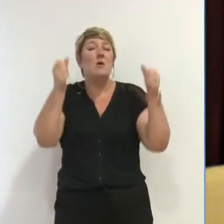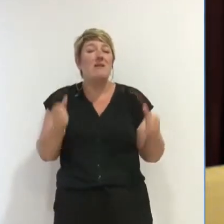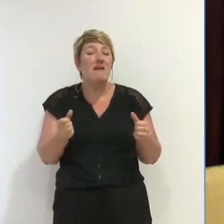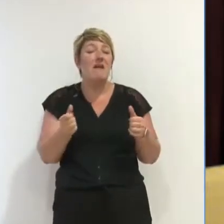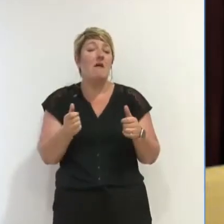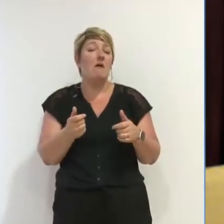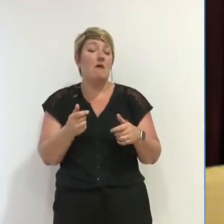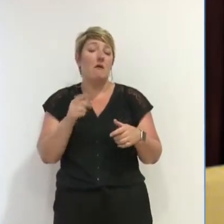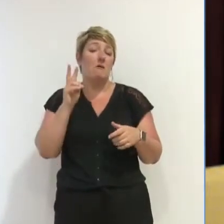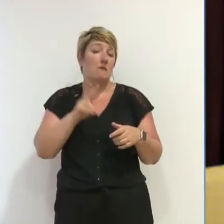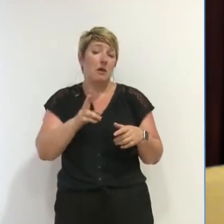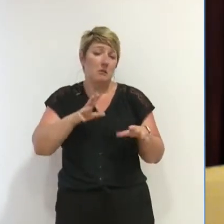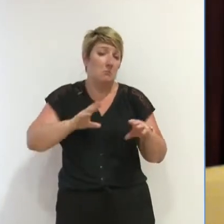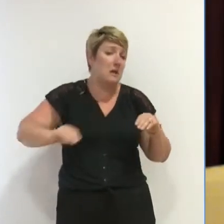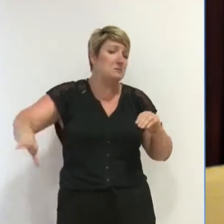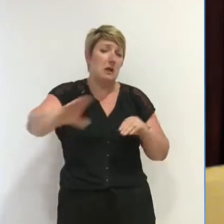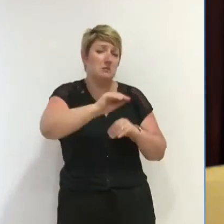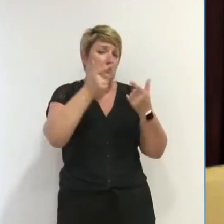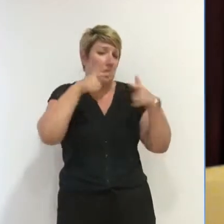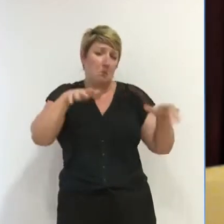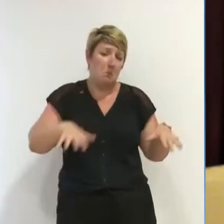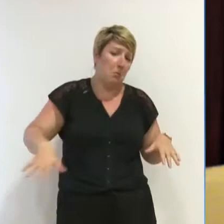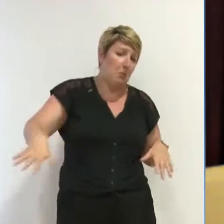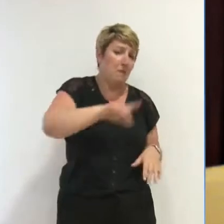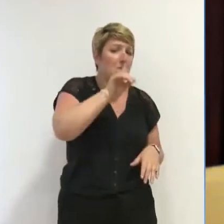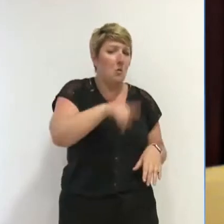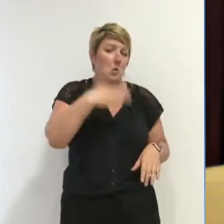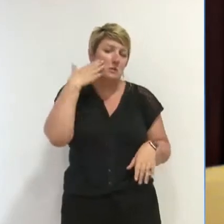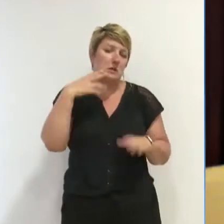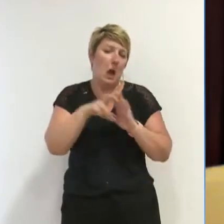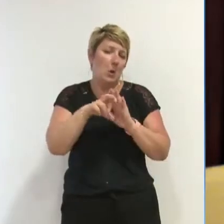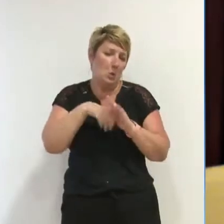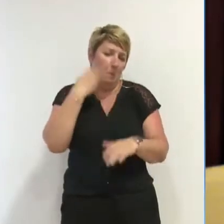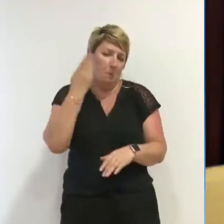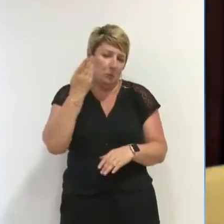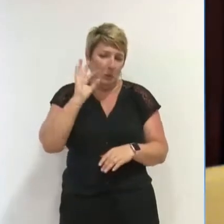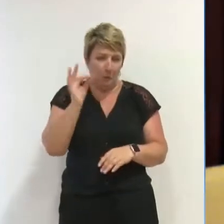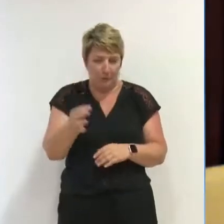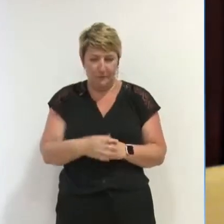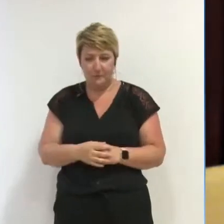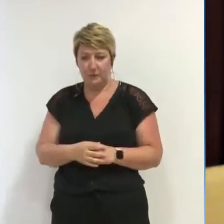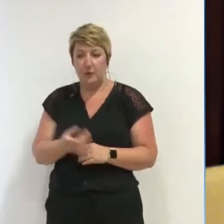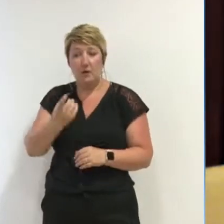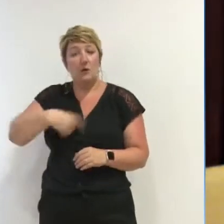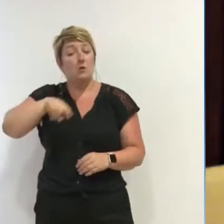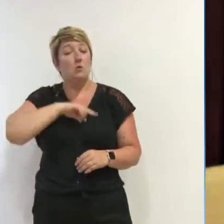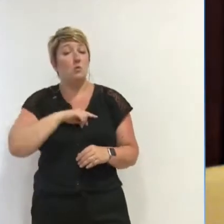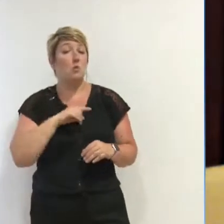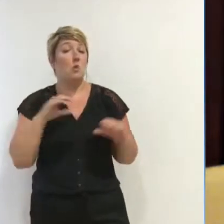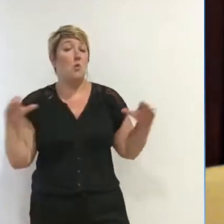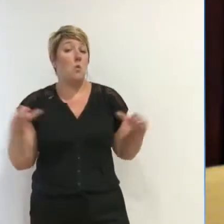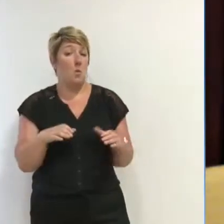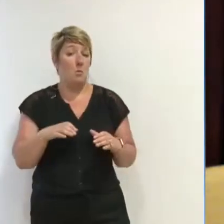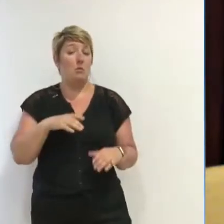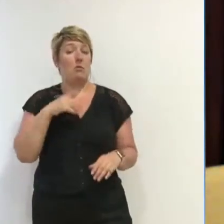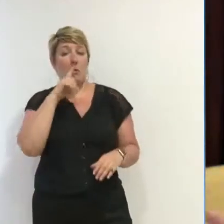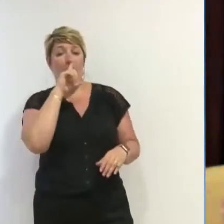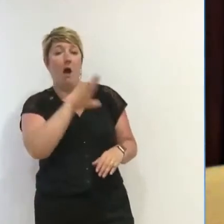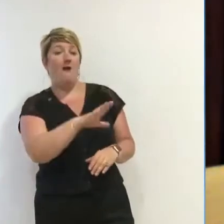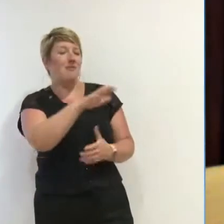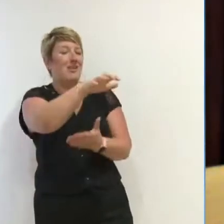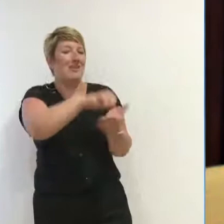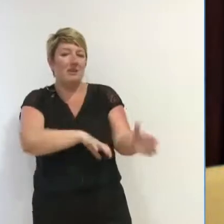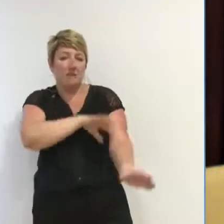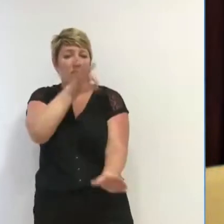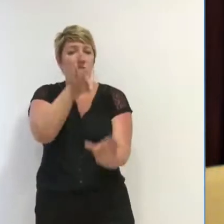cela reste à Grenoble un enjeu très fort. On votera donc favorablement cet avis. J'espère que